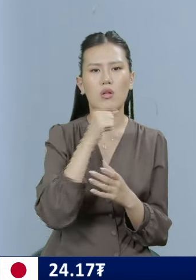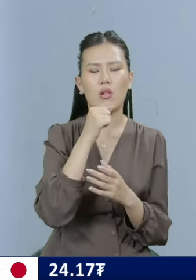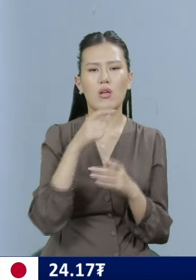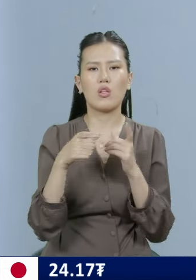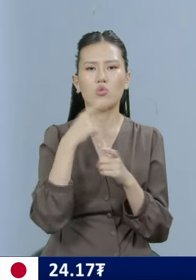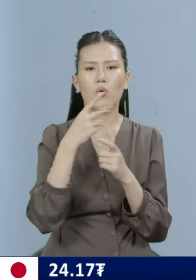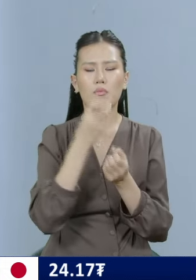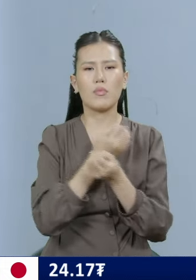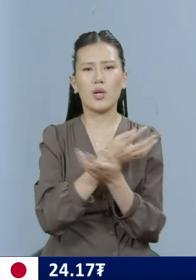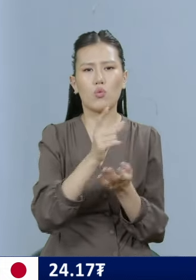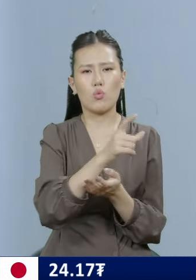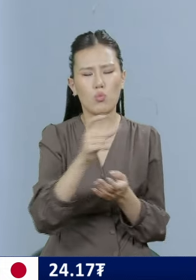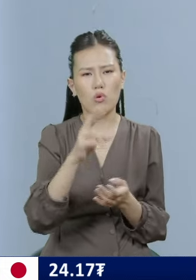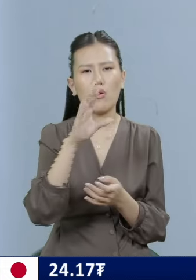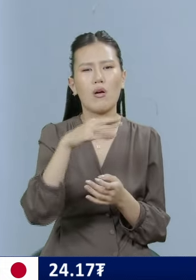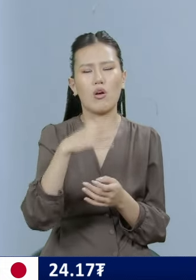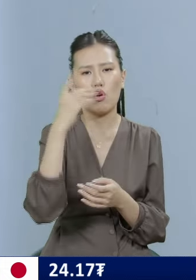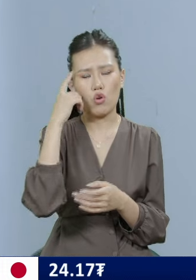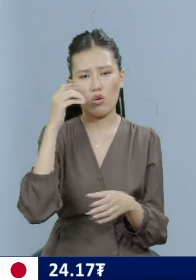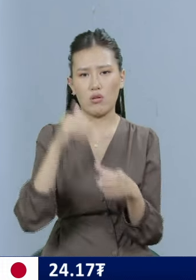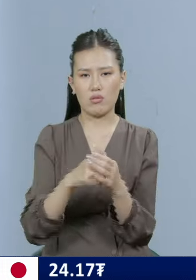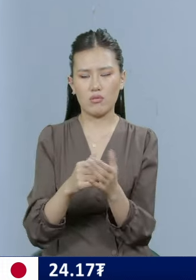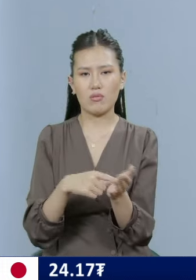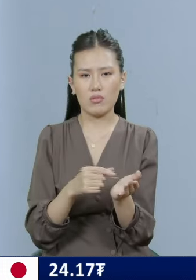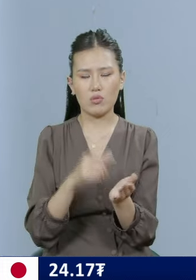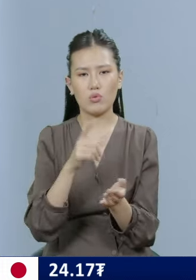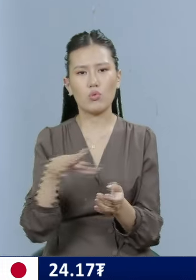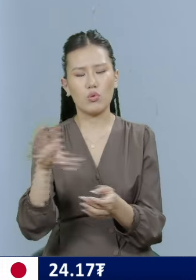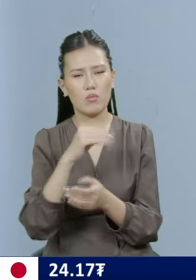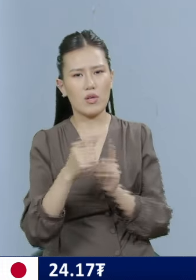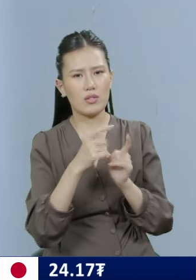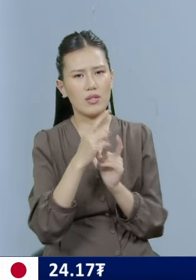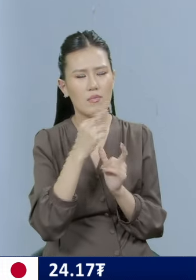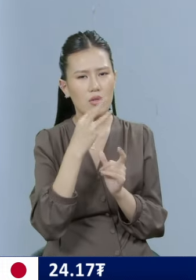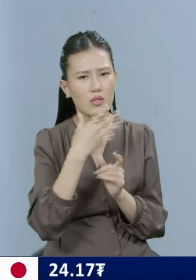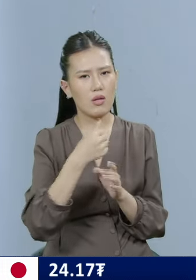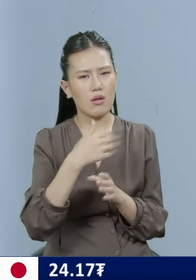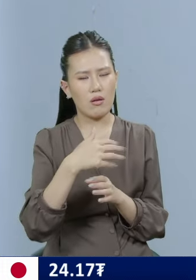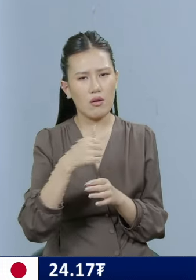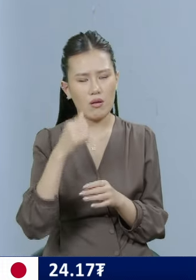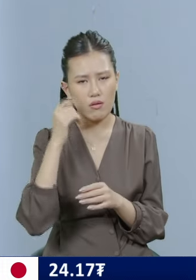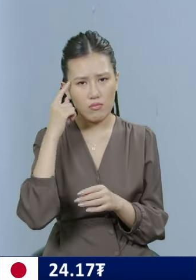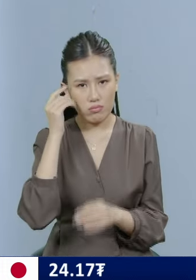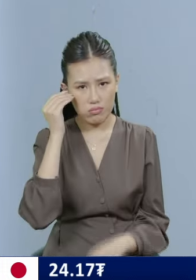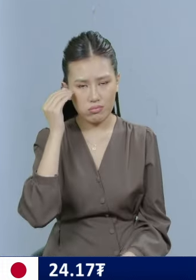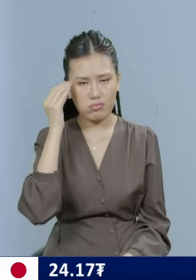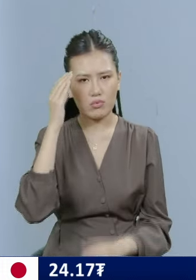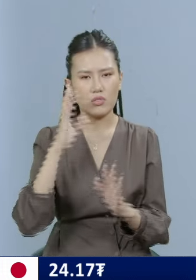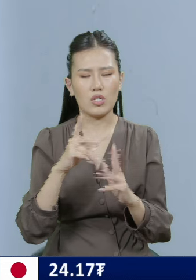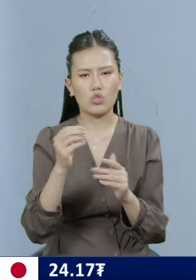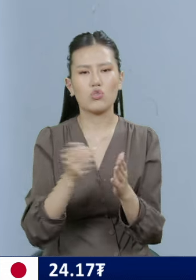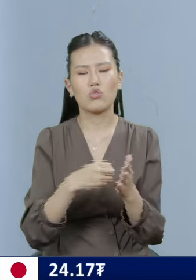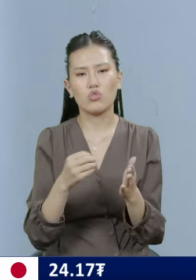сайжрах юм байна. Ангиснэр иргэд эдийн засгийн мэдээлэл сайн авч иргэдийн эдийн засгийн боловсрол мэддэг мэдээлэл илүү сайжрах